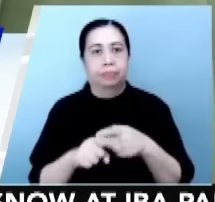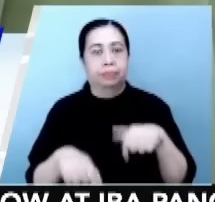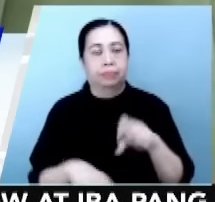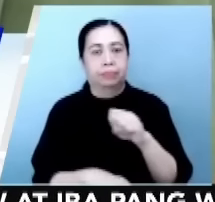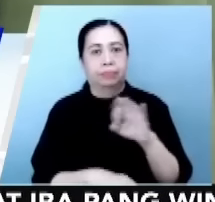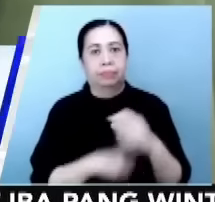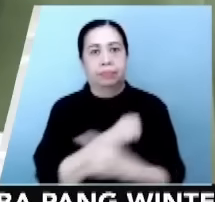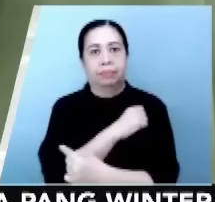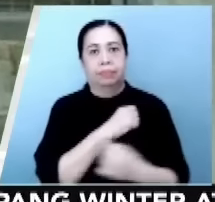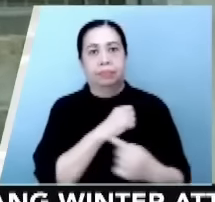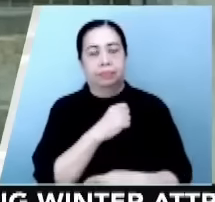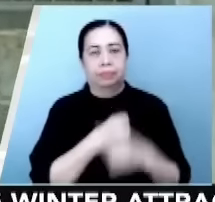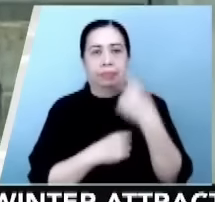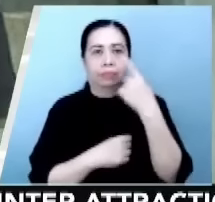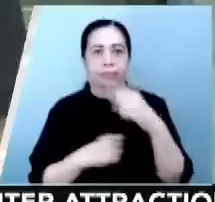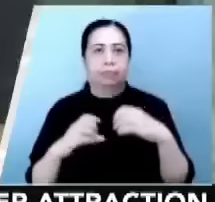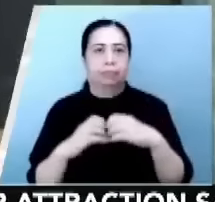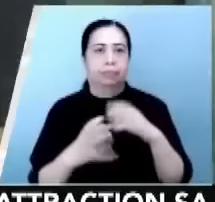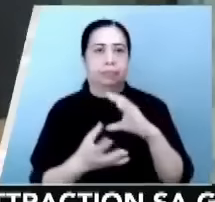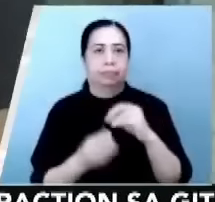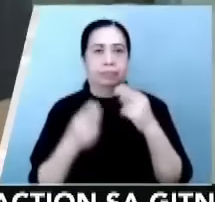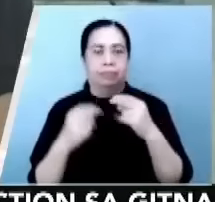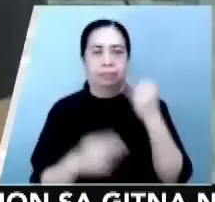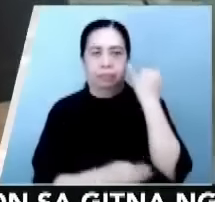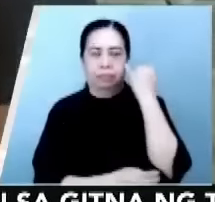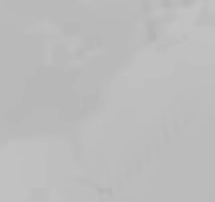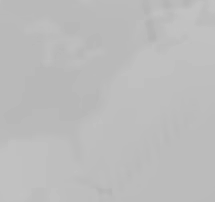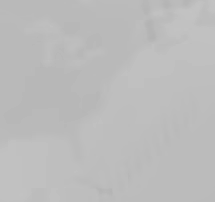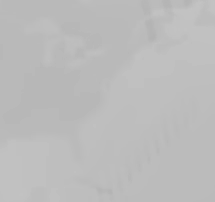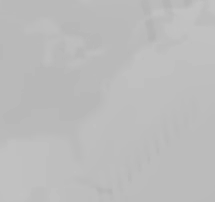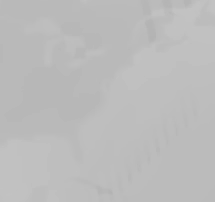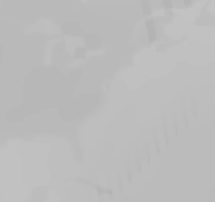sa GMA integrated news Ian Cruz nakatutok 24